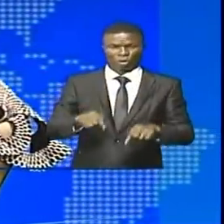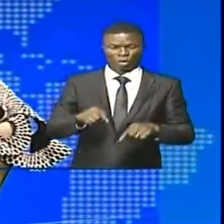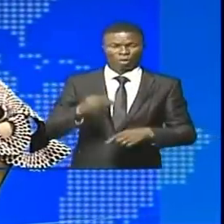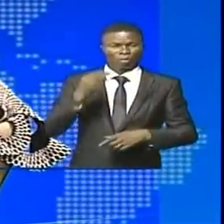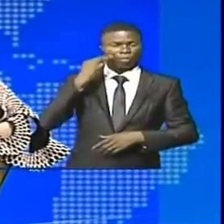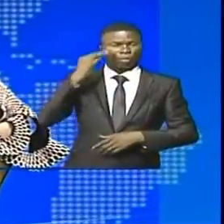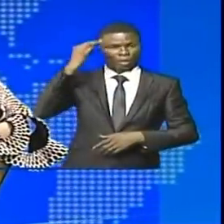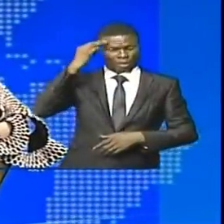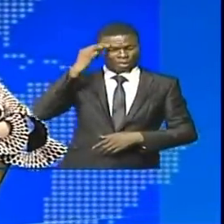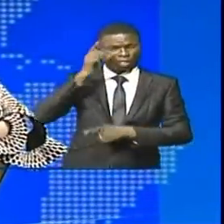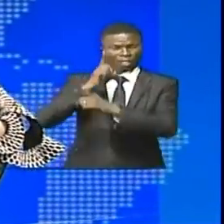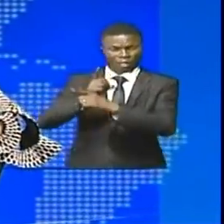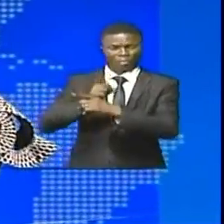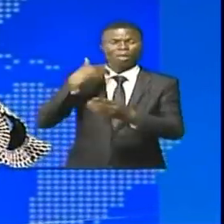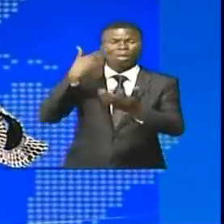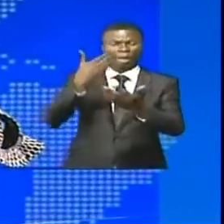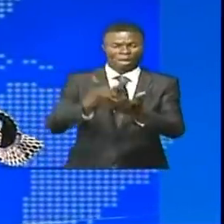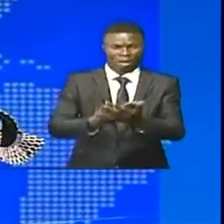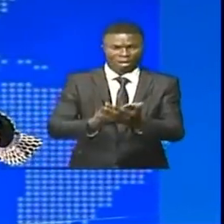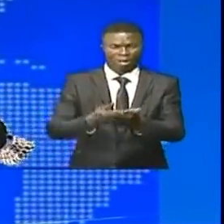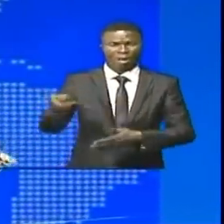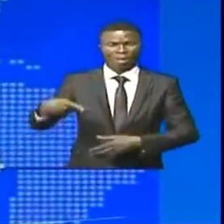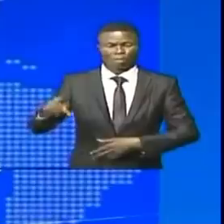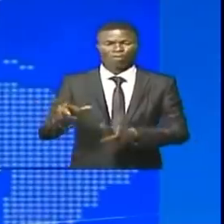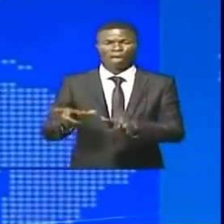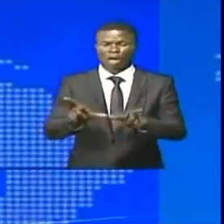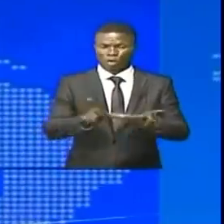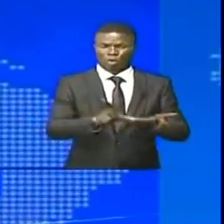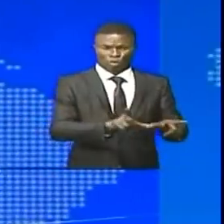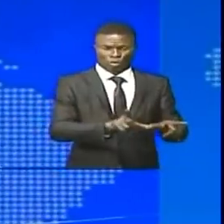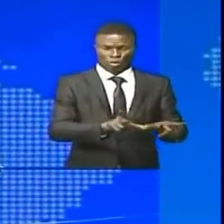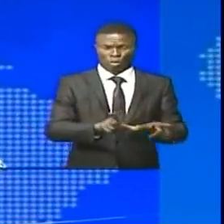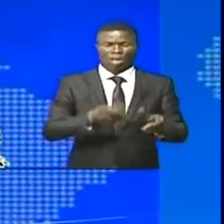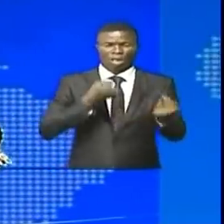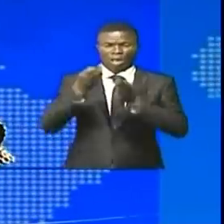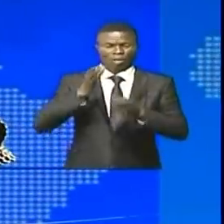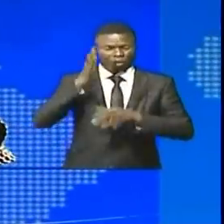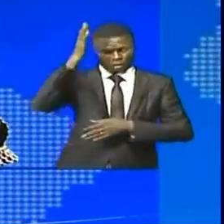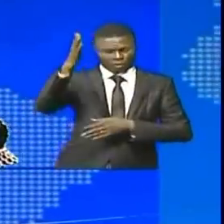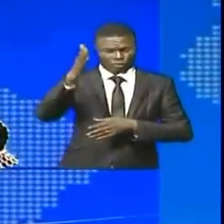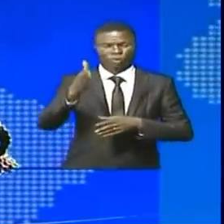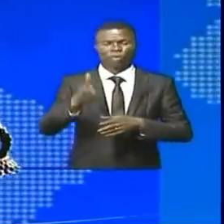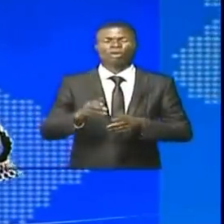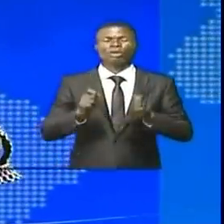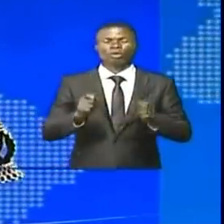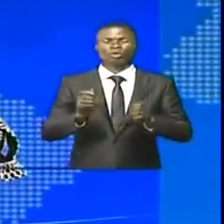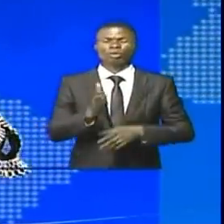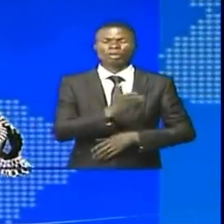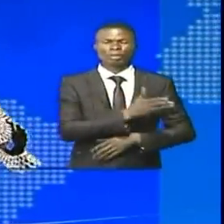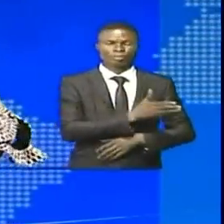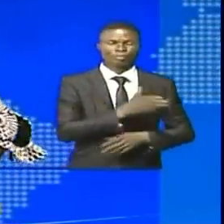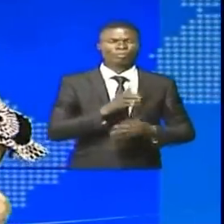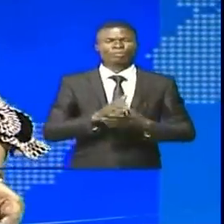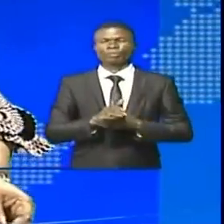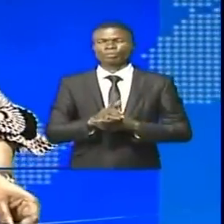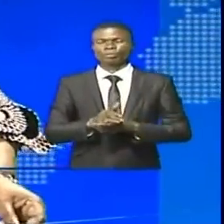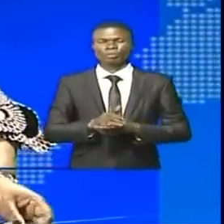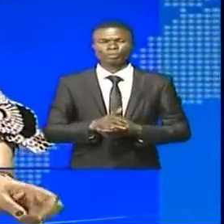ministre est arrivé dans la province de lualaba nous y reviendrons avec force détails dans nos prochaines éditions